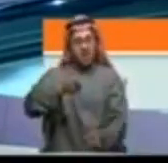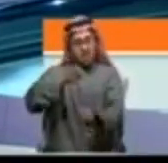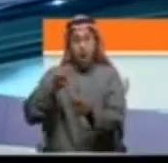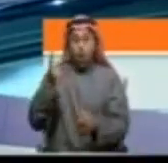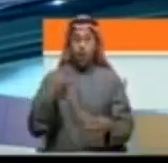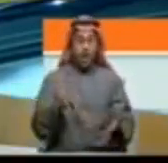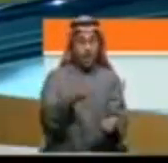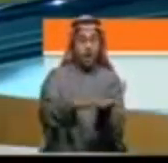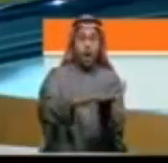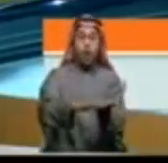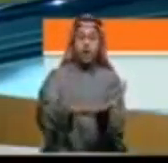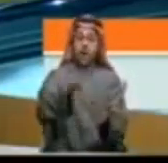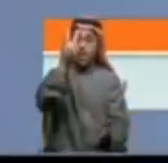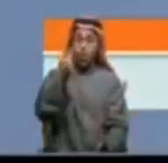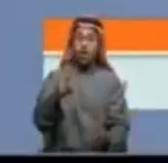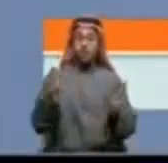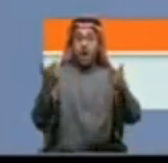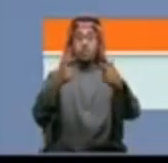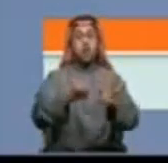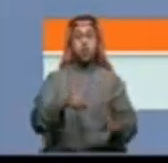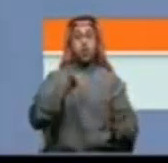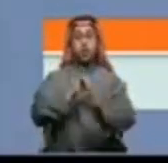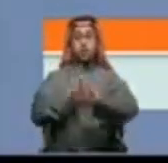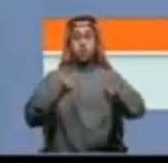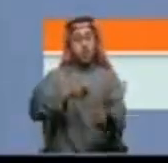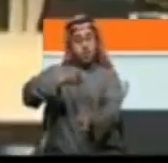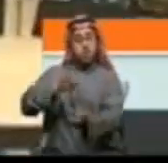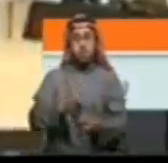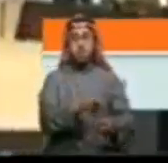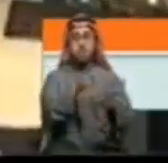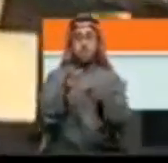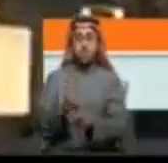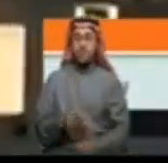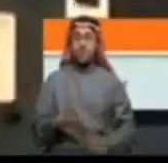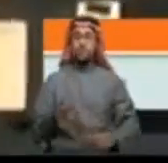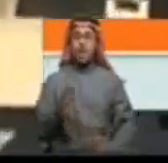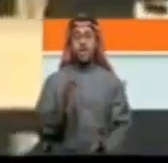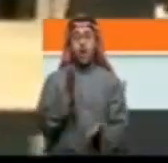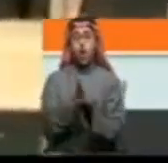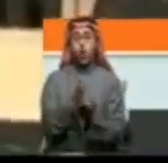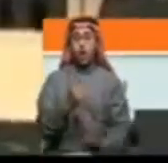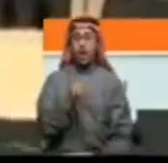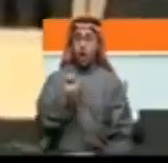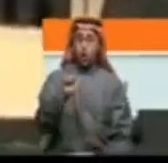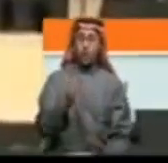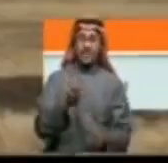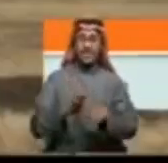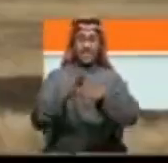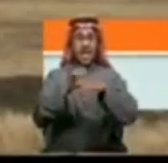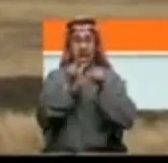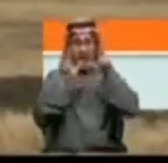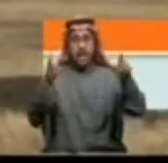الهدنة والمنطقة المنزوعة السلاح. وأوضح المرصد السوري لحقوق الإنسان أن شخصين على الأقل قتلا، كما